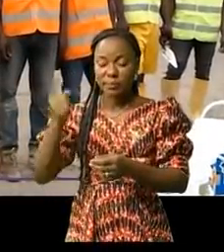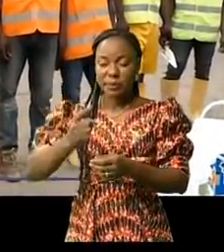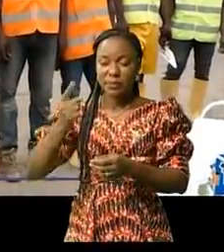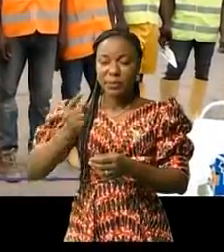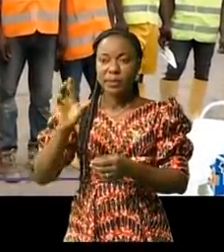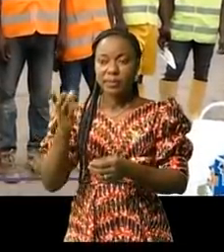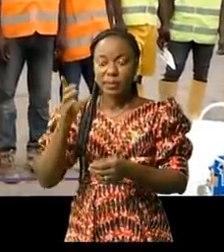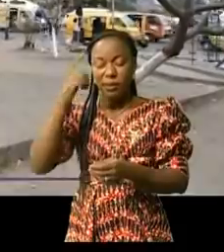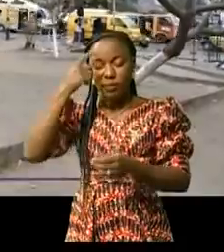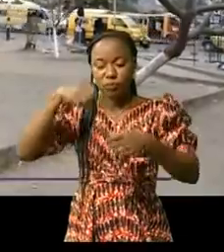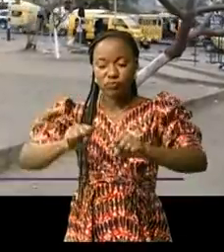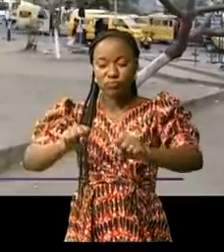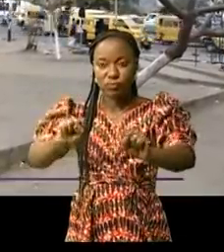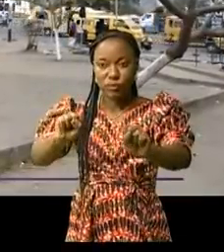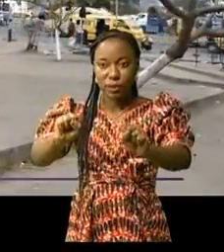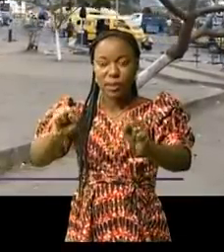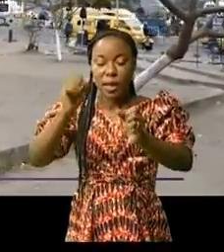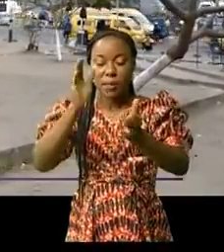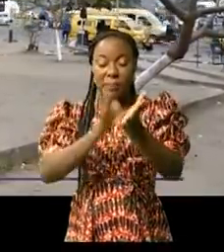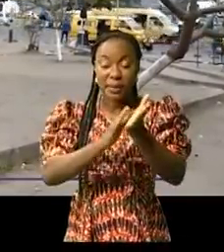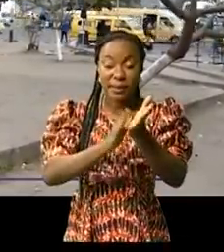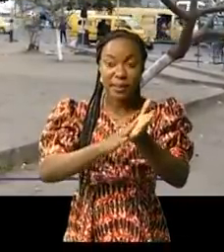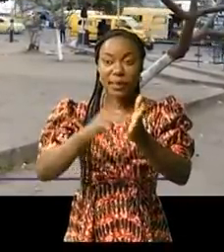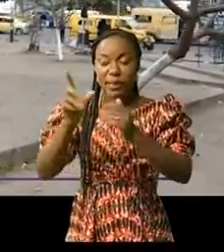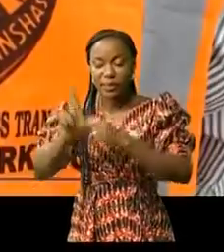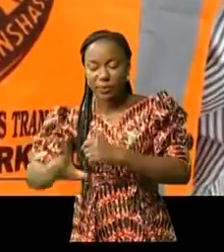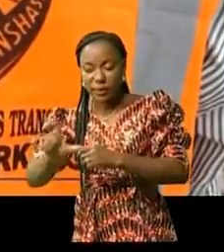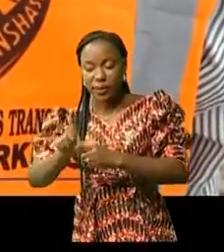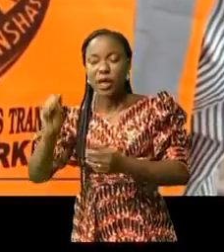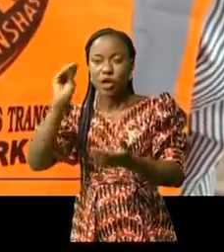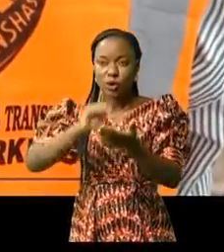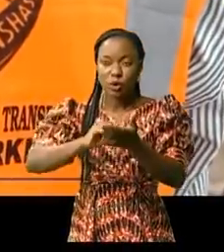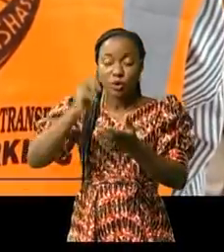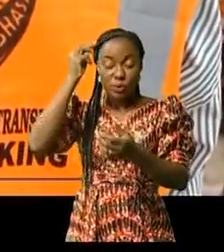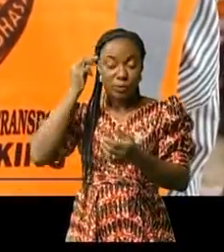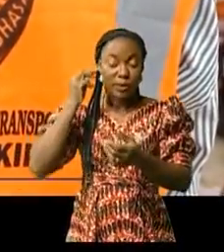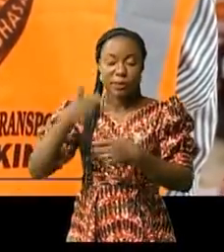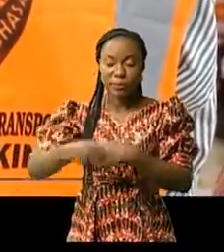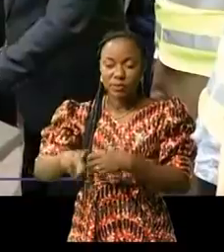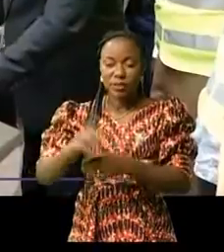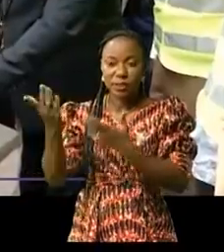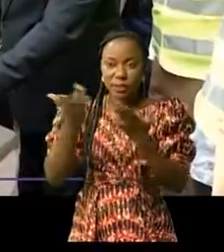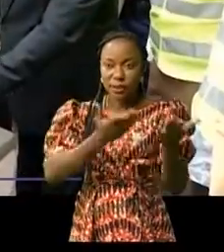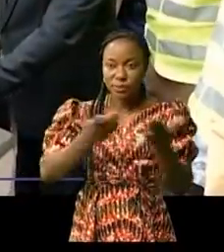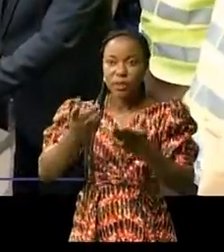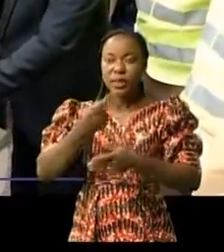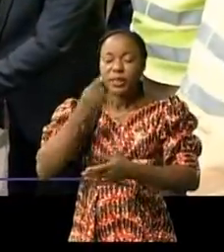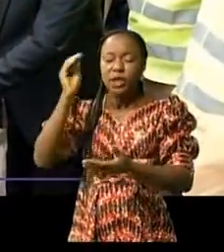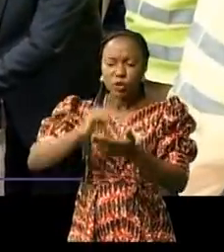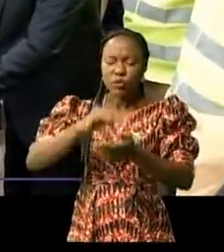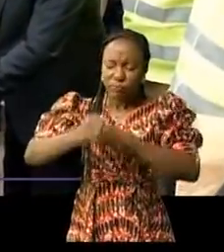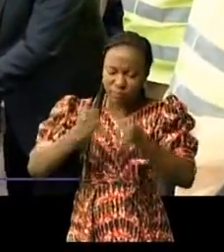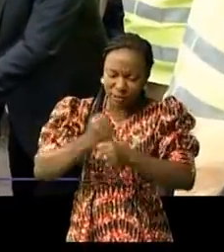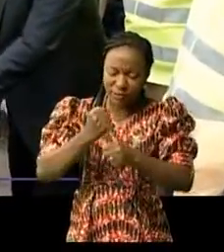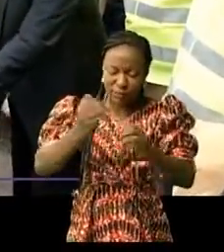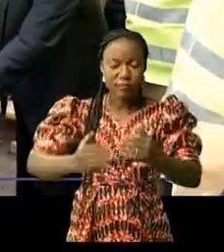de motocyclistes à limete à bandalungwa le ministre province et de transport amont ce beau costaud de nouveau à l'oeuvre pour la pose de la